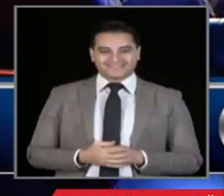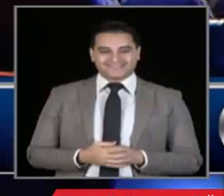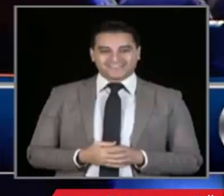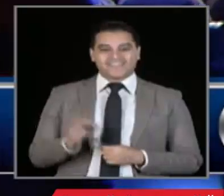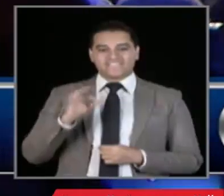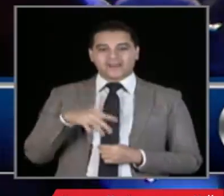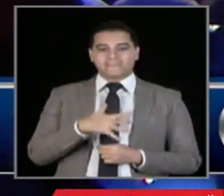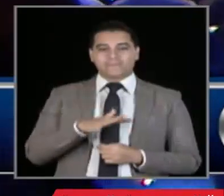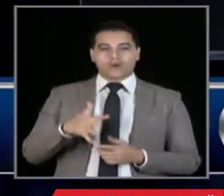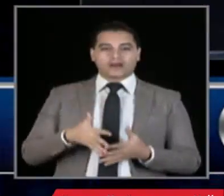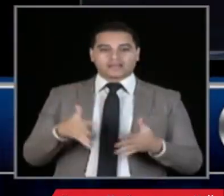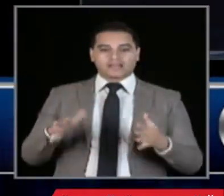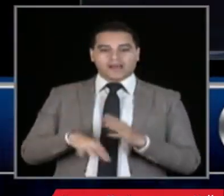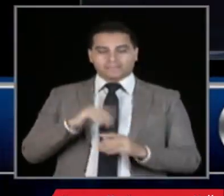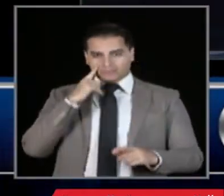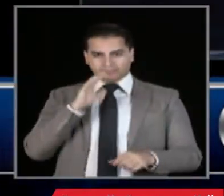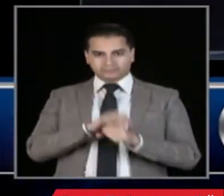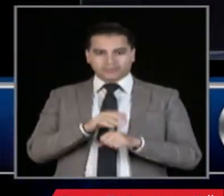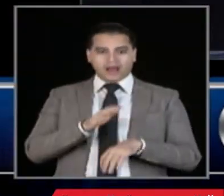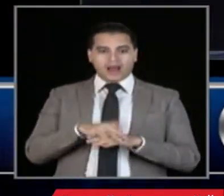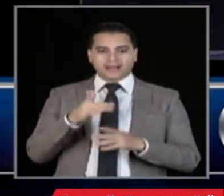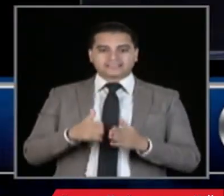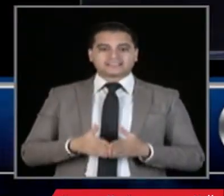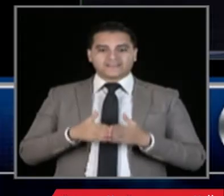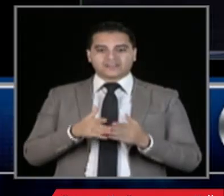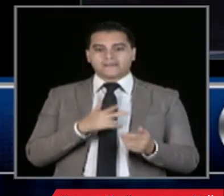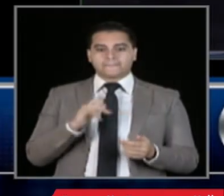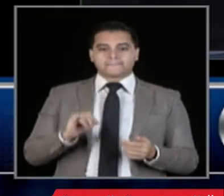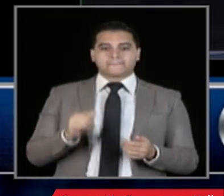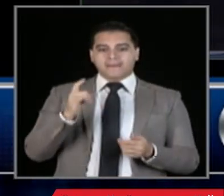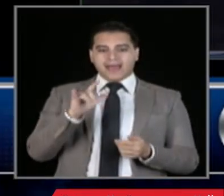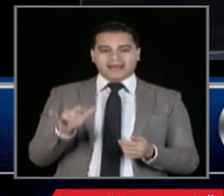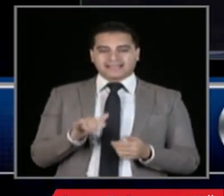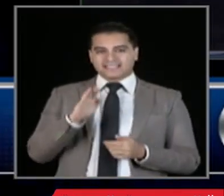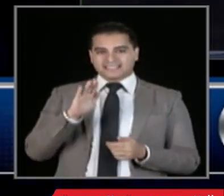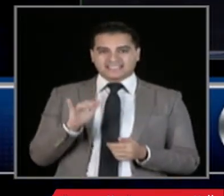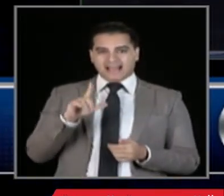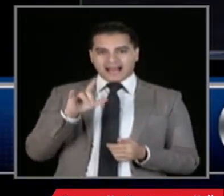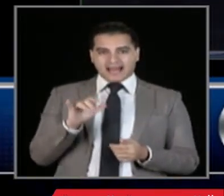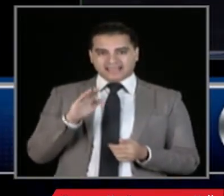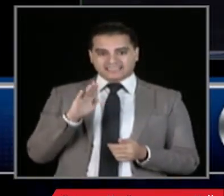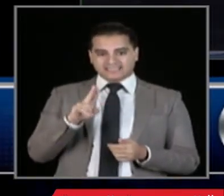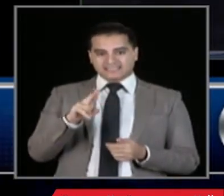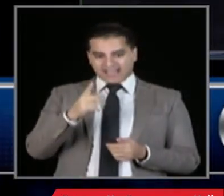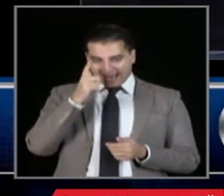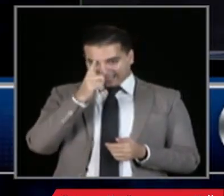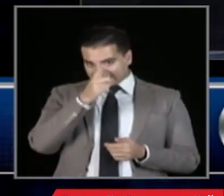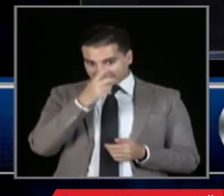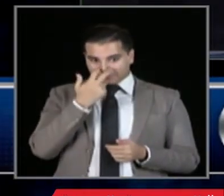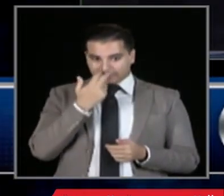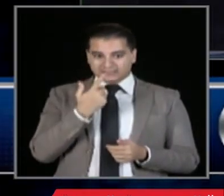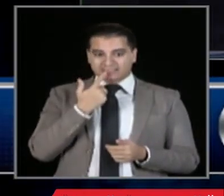في أي محيط تم العثور على سفينة ماري سيليست المهجورة عام